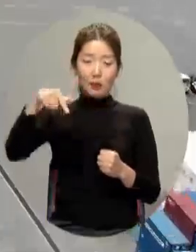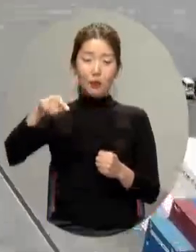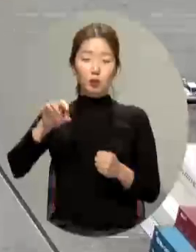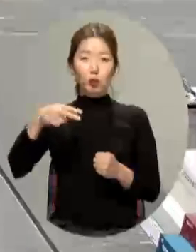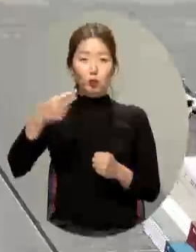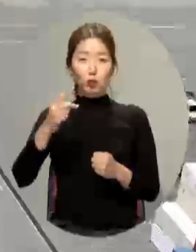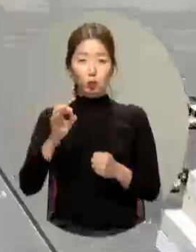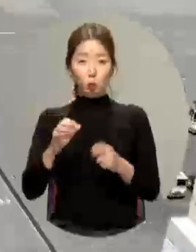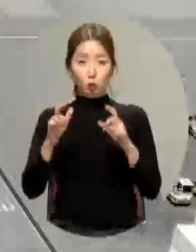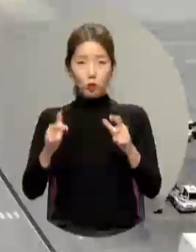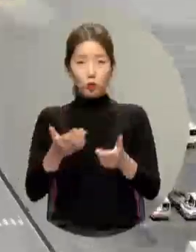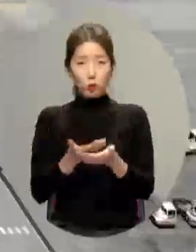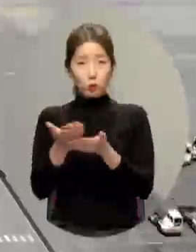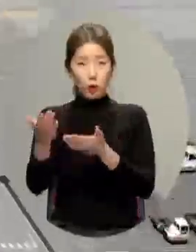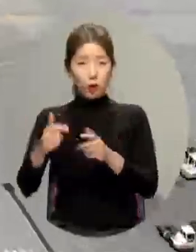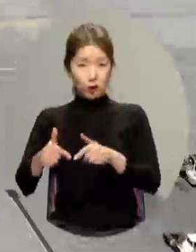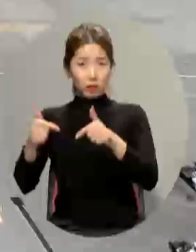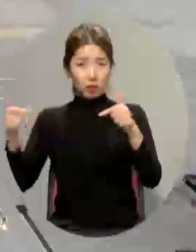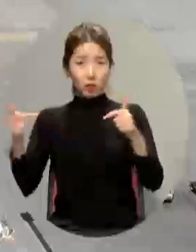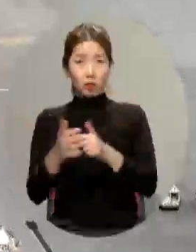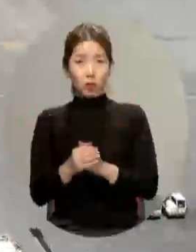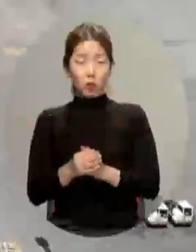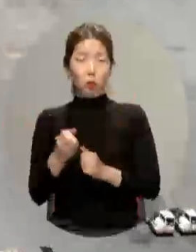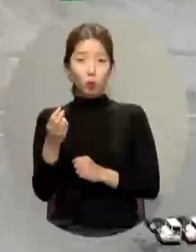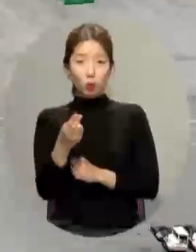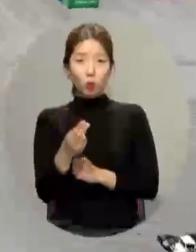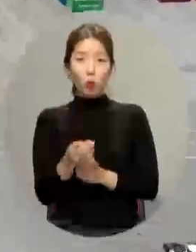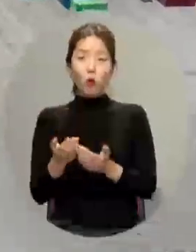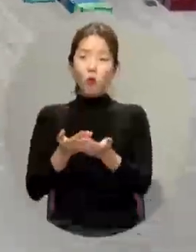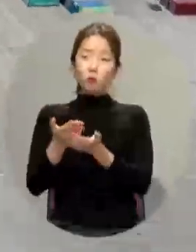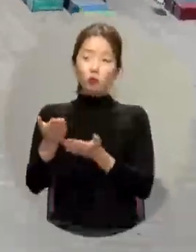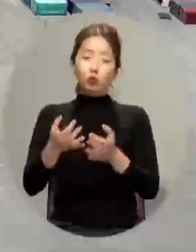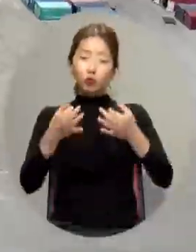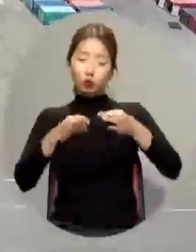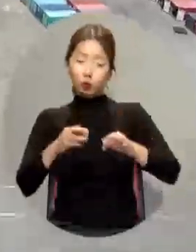등으로의 수출 규모를 늘리고 이를 뒷받침할 무역